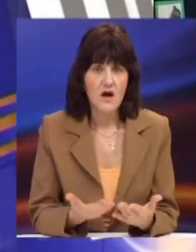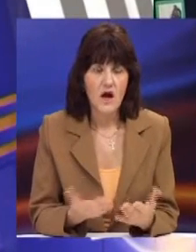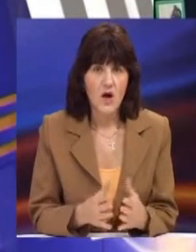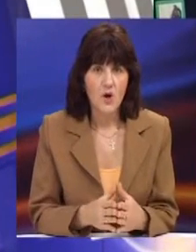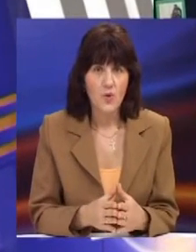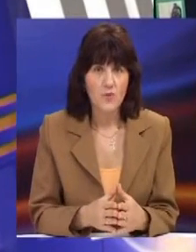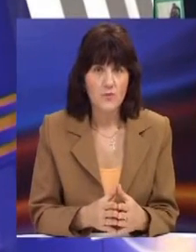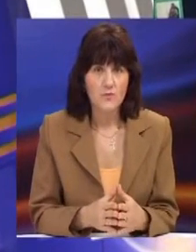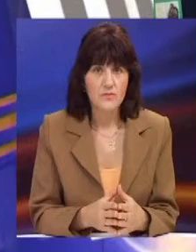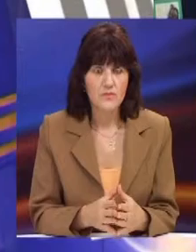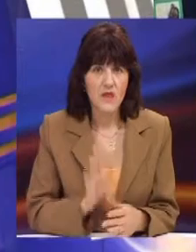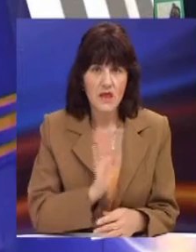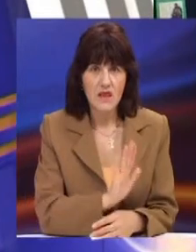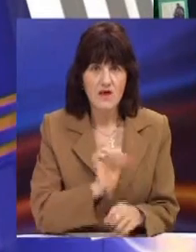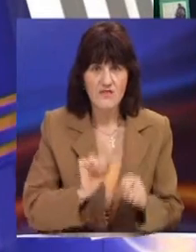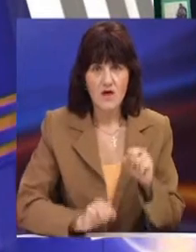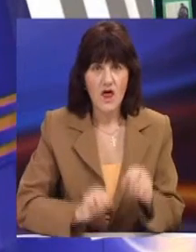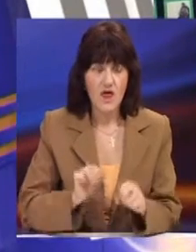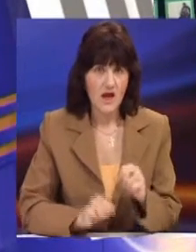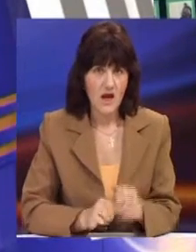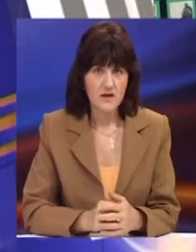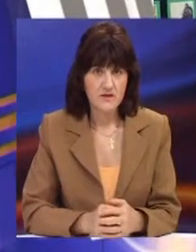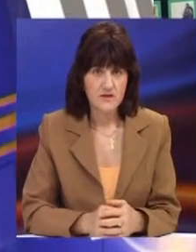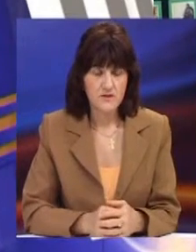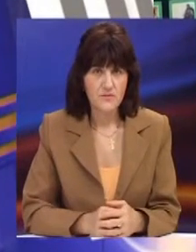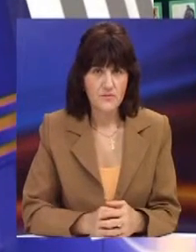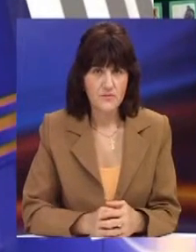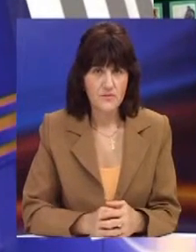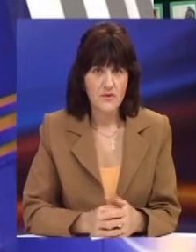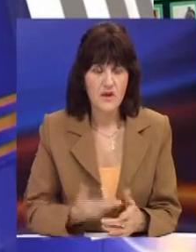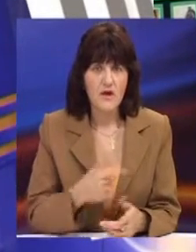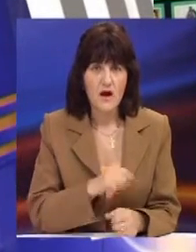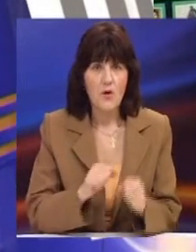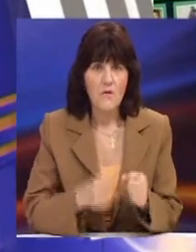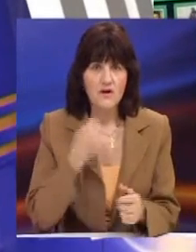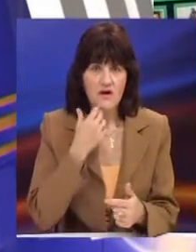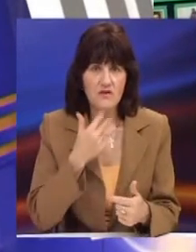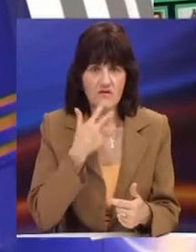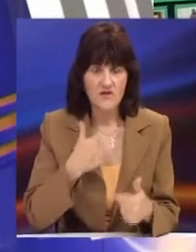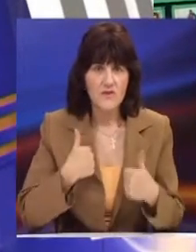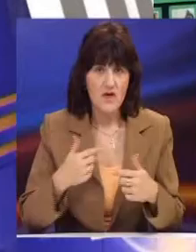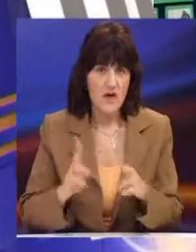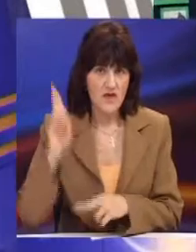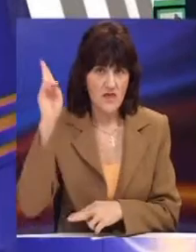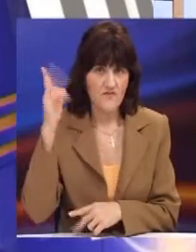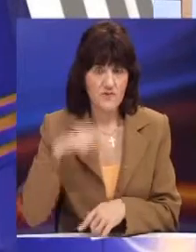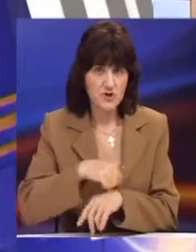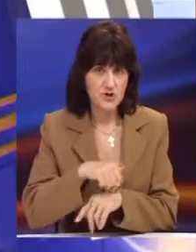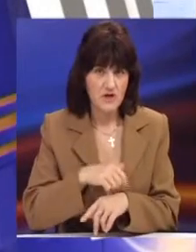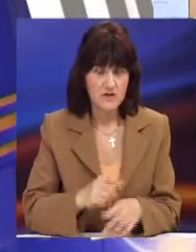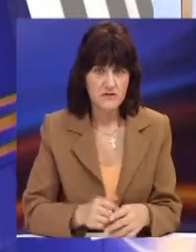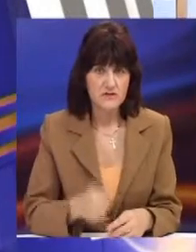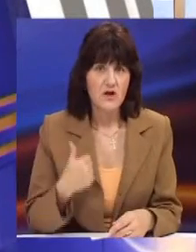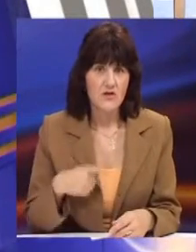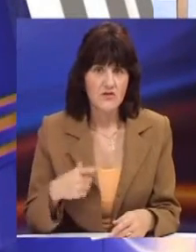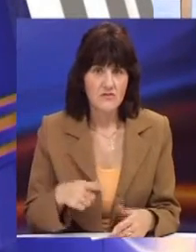jer bih voljela da vidim kako njihovu reakciju, kako bi oni reagovali kad vide mene da se javljam na času i tako to.